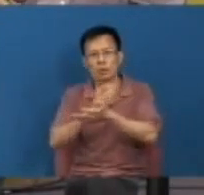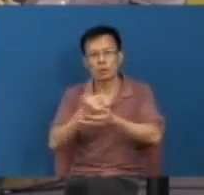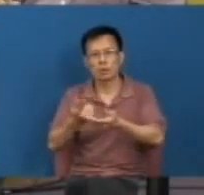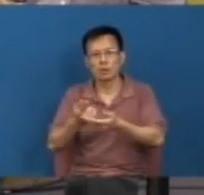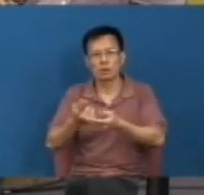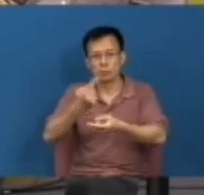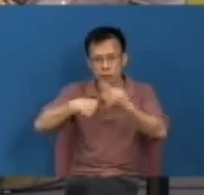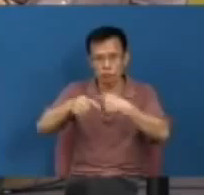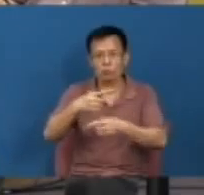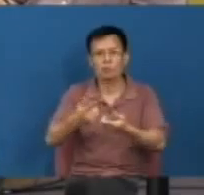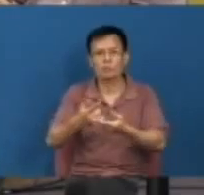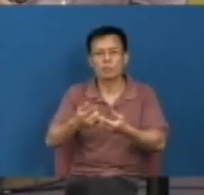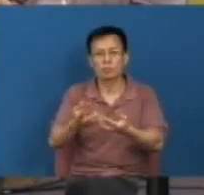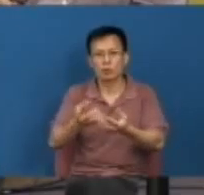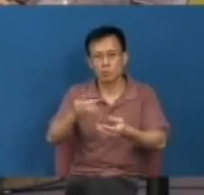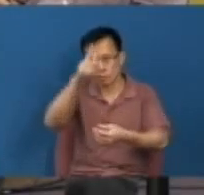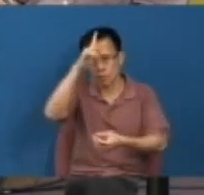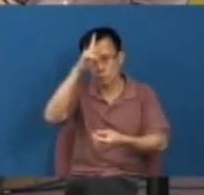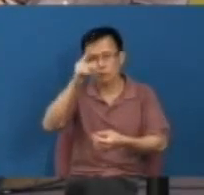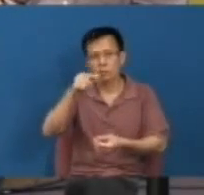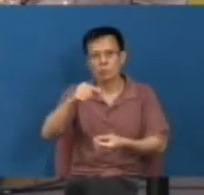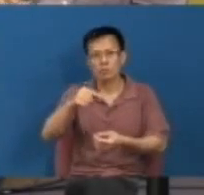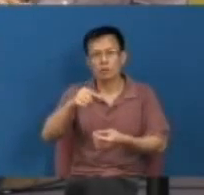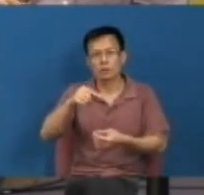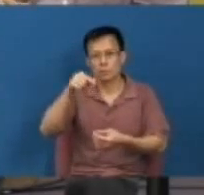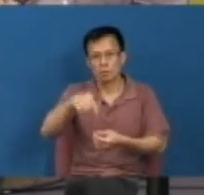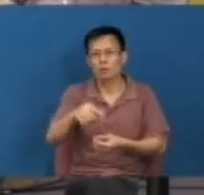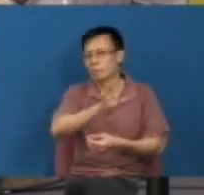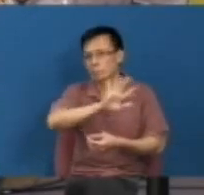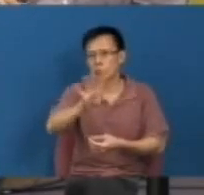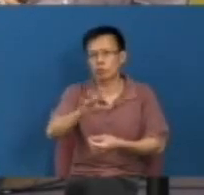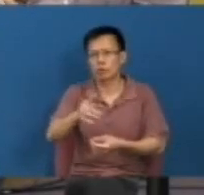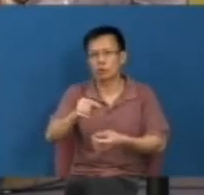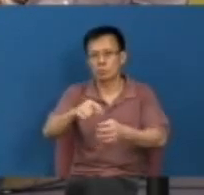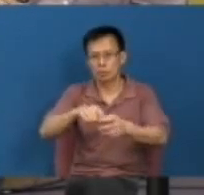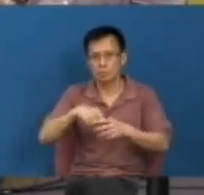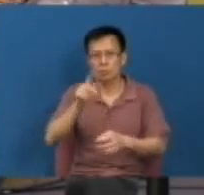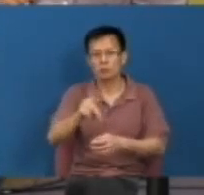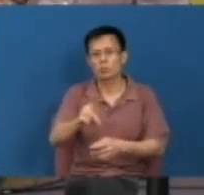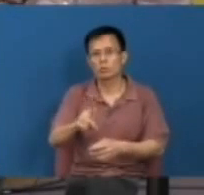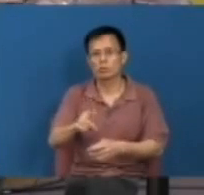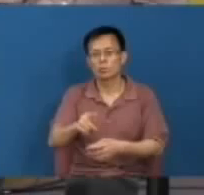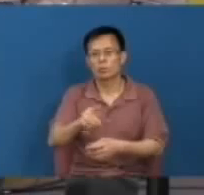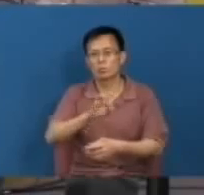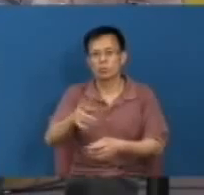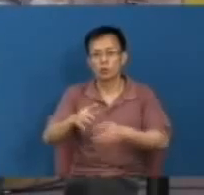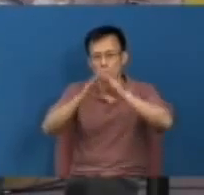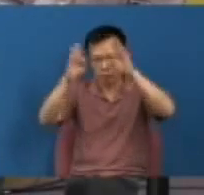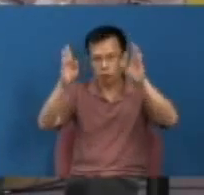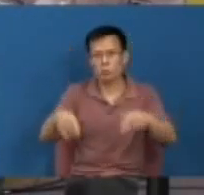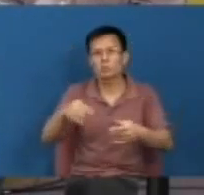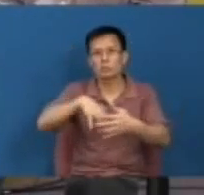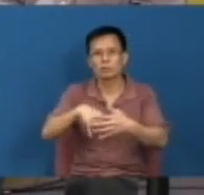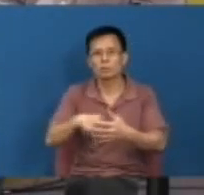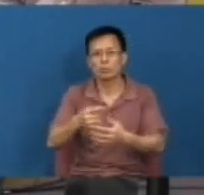歸翻去政府啦。佢話自此之後咧，你就唔可以收租啦，亦都唔可以用任何方法係從呢間鋪頭裡面咧